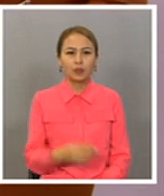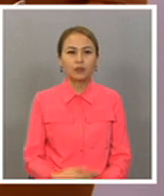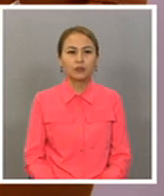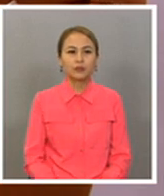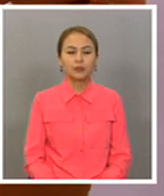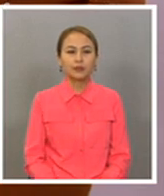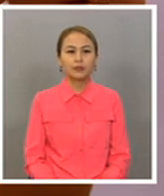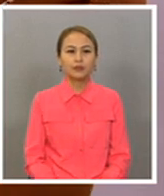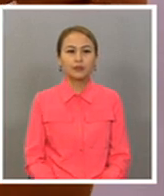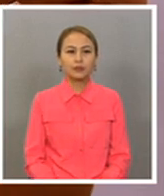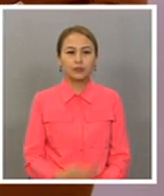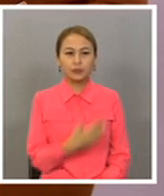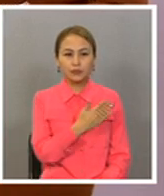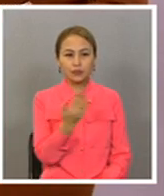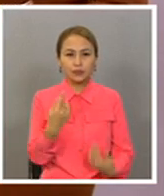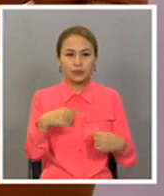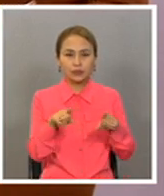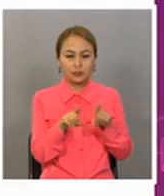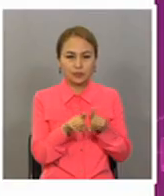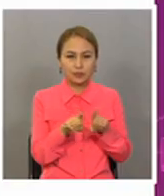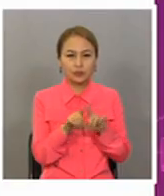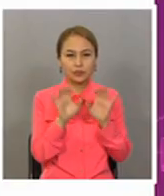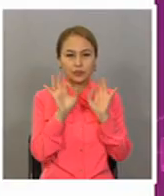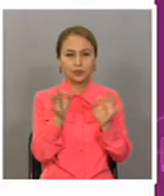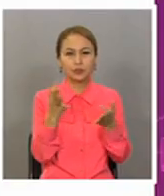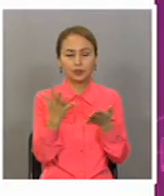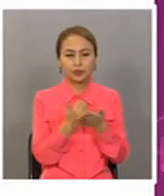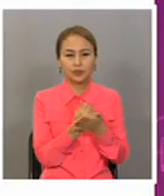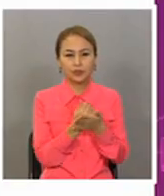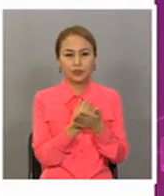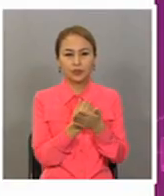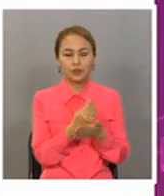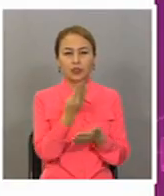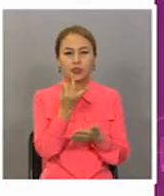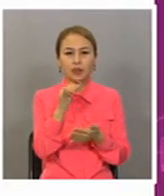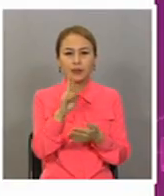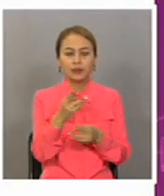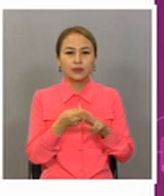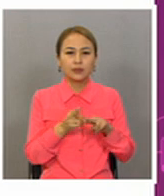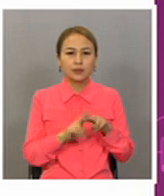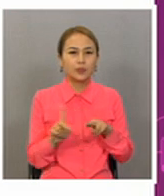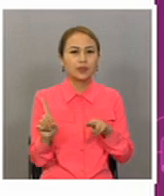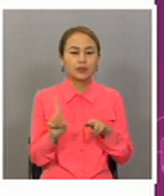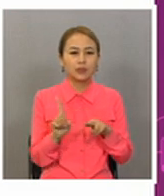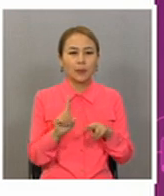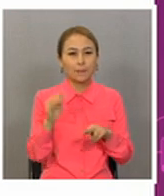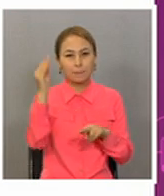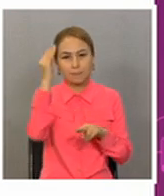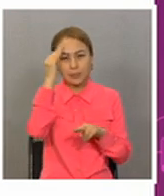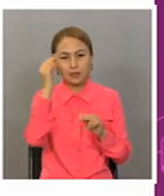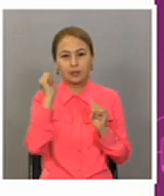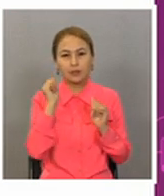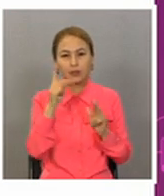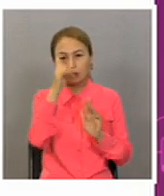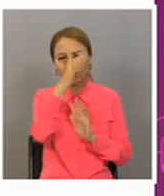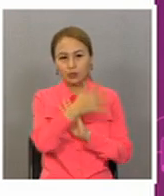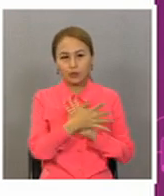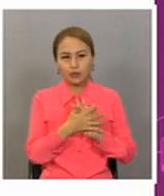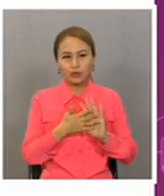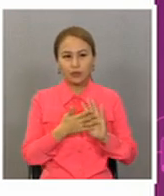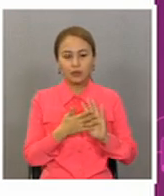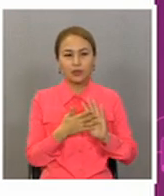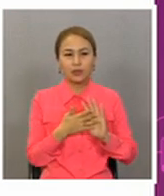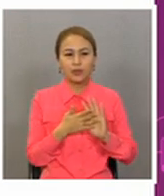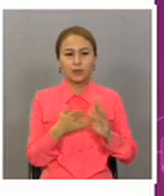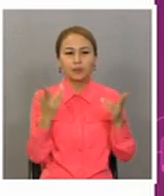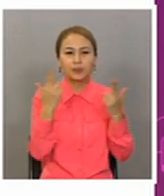Жайық. Сендер де дұрыс таптыңдар деп ойлаймын. Жайық деген не? Мағынасын қалай түсінесіңдер?